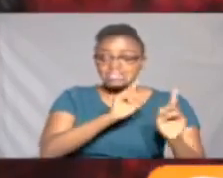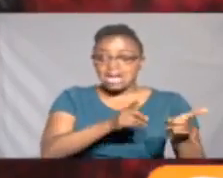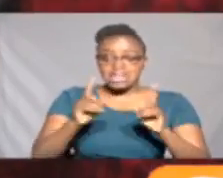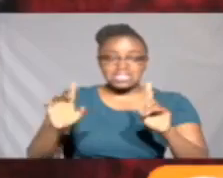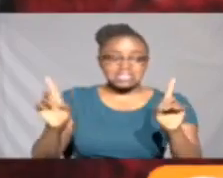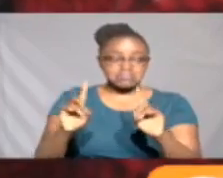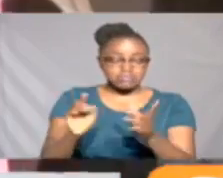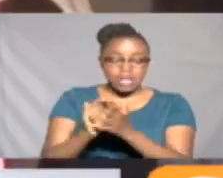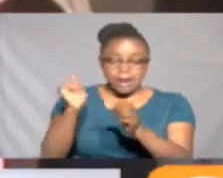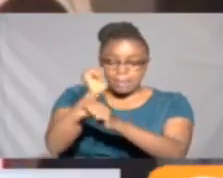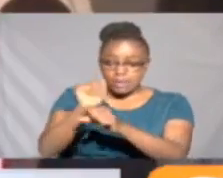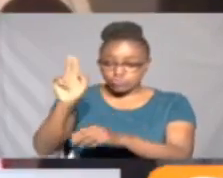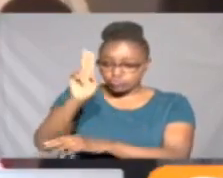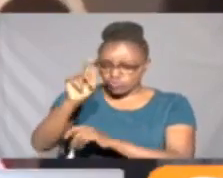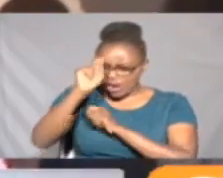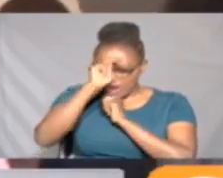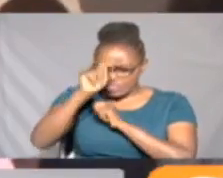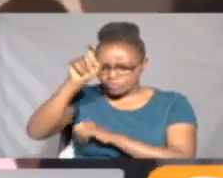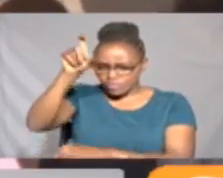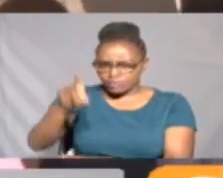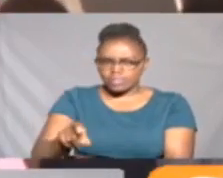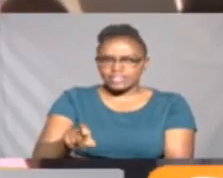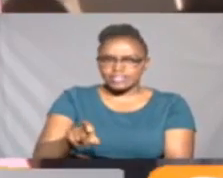kutangatanga. Rais wetu apewe heshima,